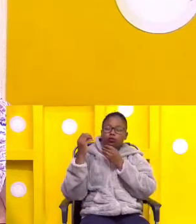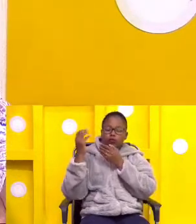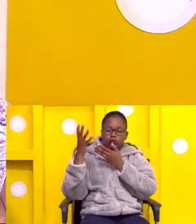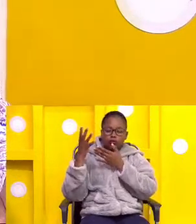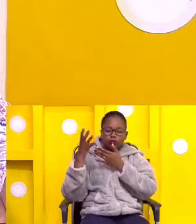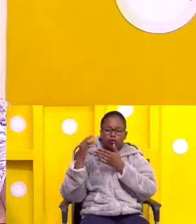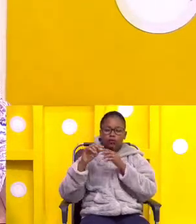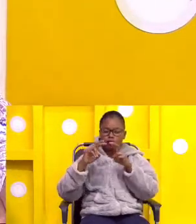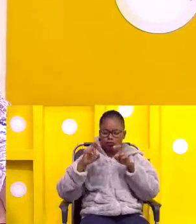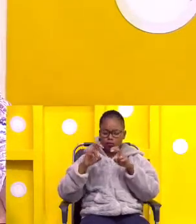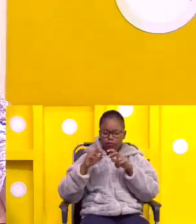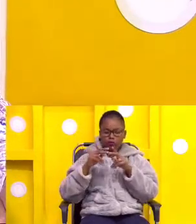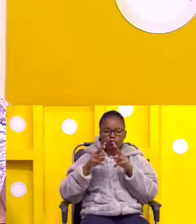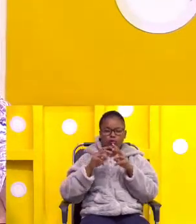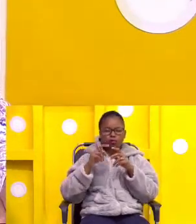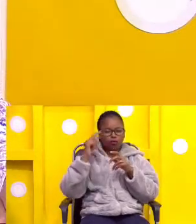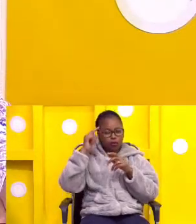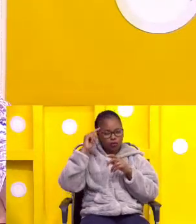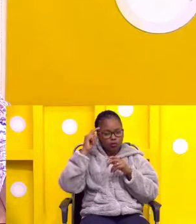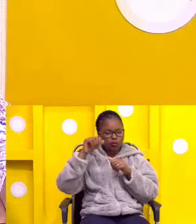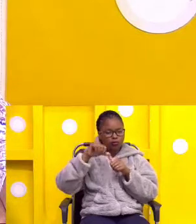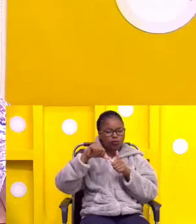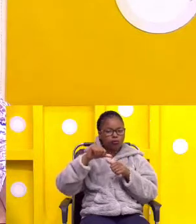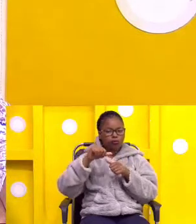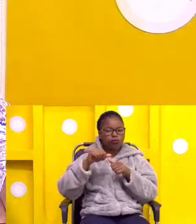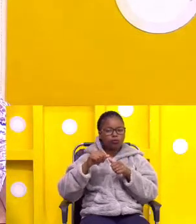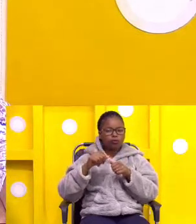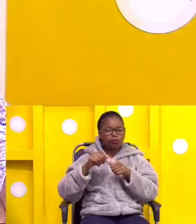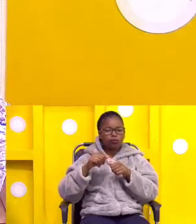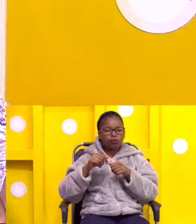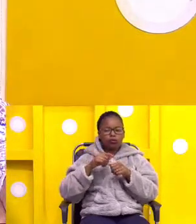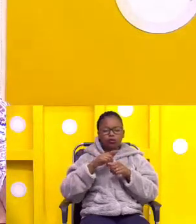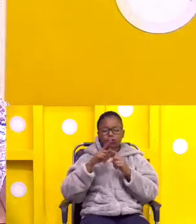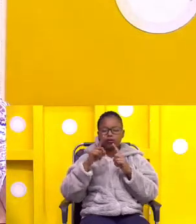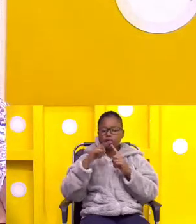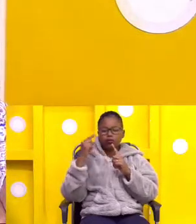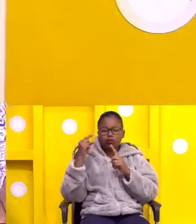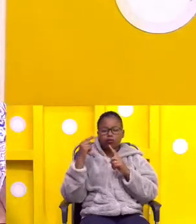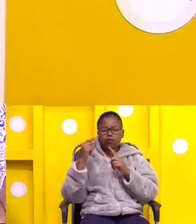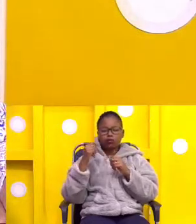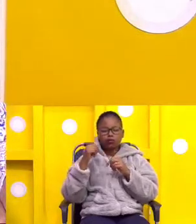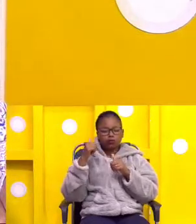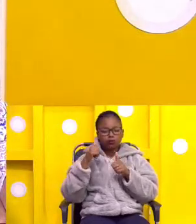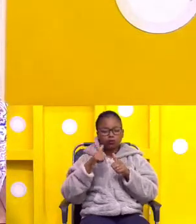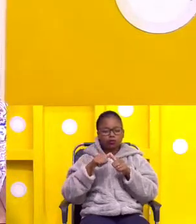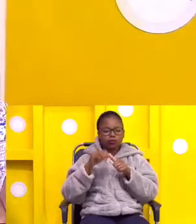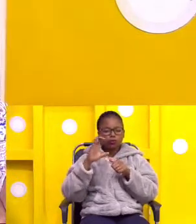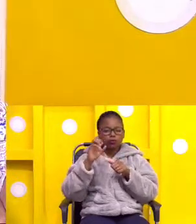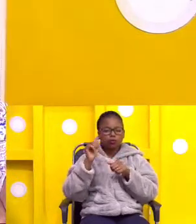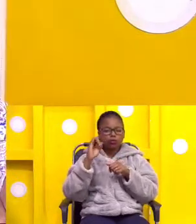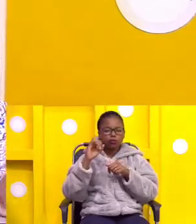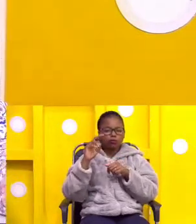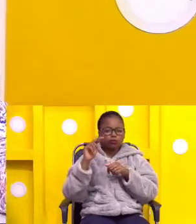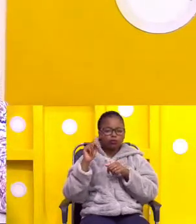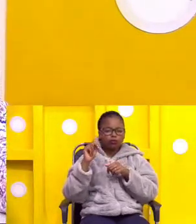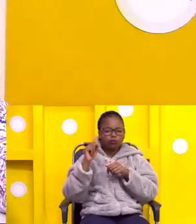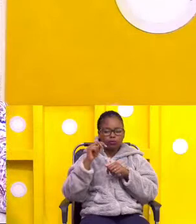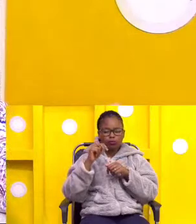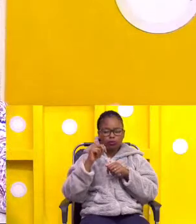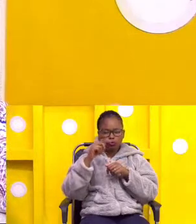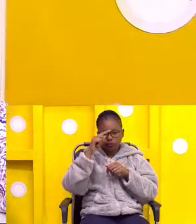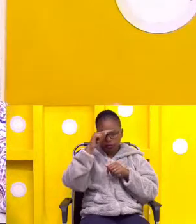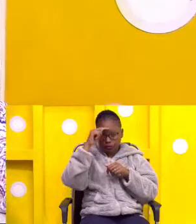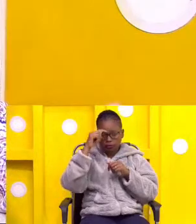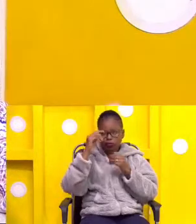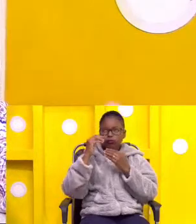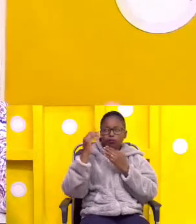ria gukuraga toria Kaini oragire muri wa nyina Habili ni igongona ria kigwitikirika tondu arutire